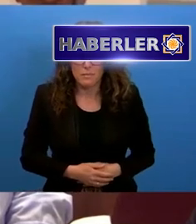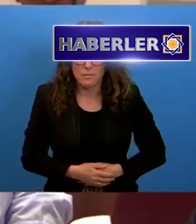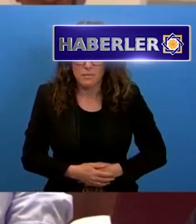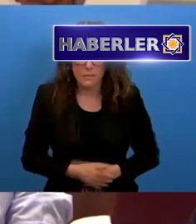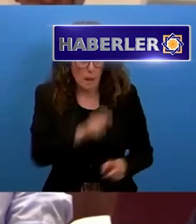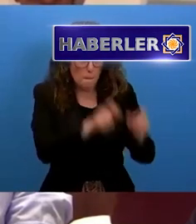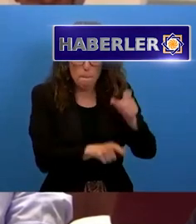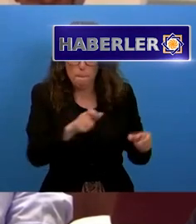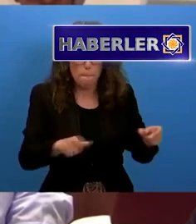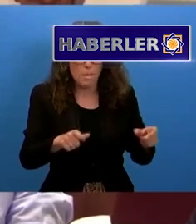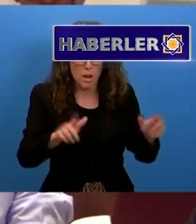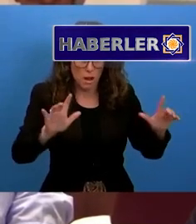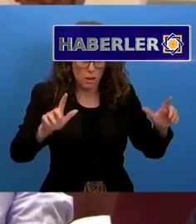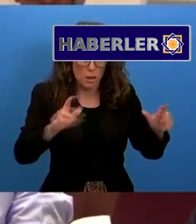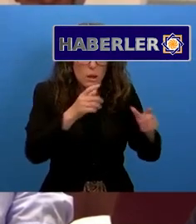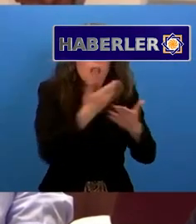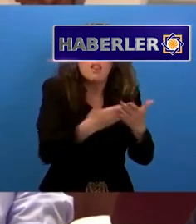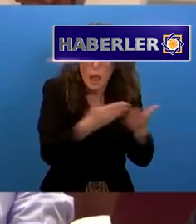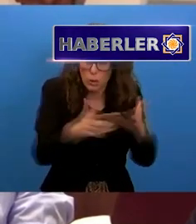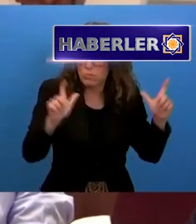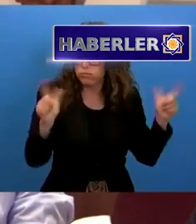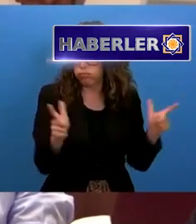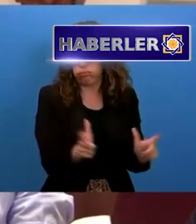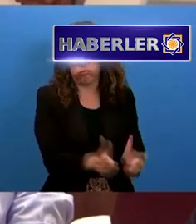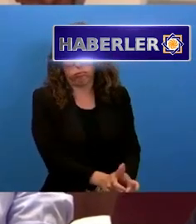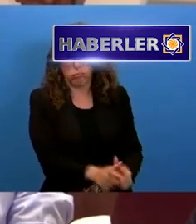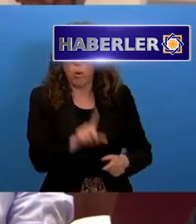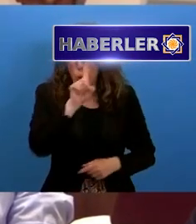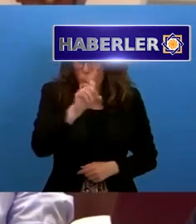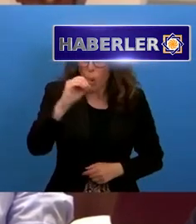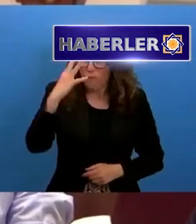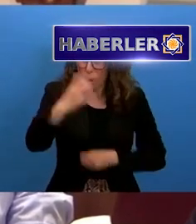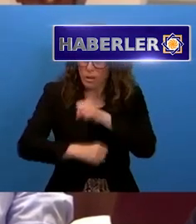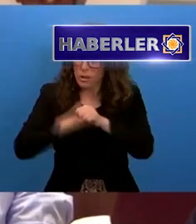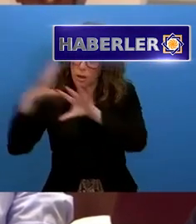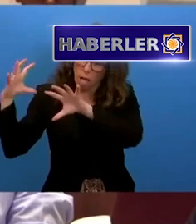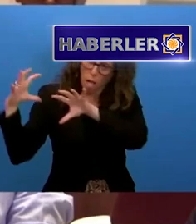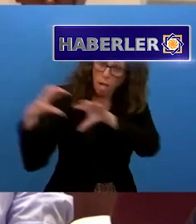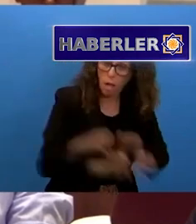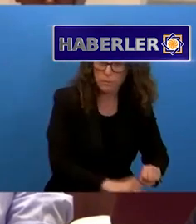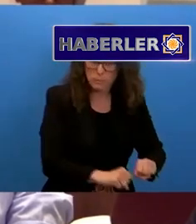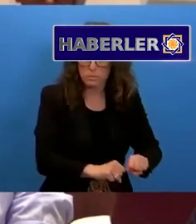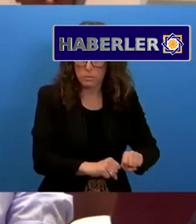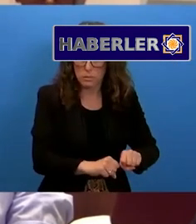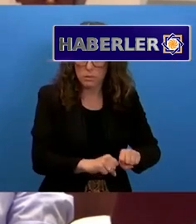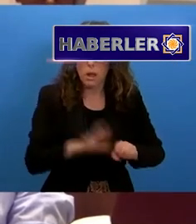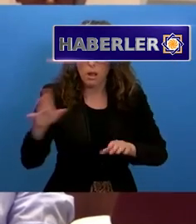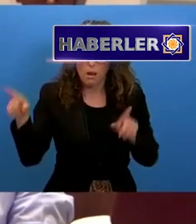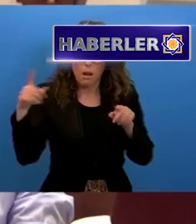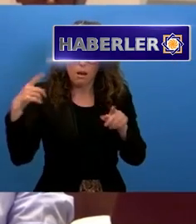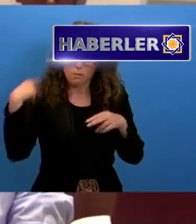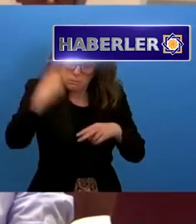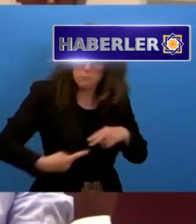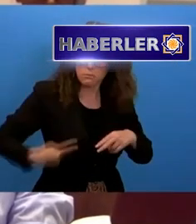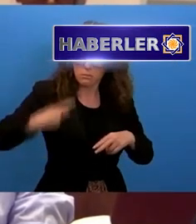ırkçılığın, halklarının öldürülmesinin günlük rutin olduğu bir dönemde ortak çıkar açısından hayatı önem taşıyor,